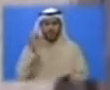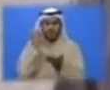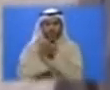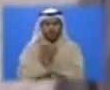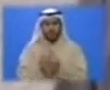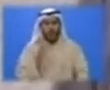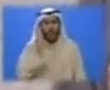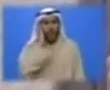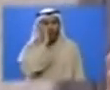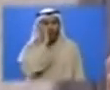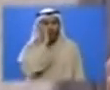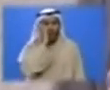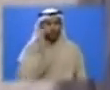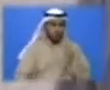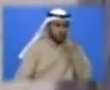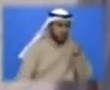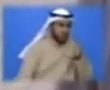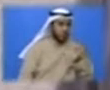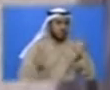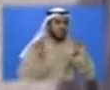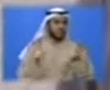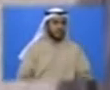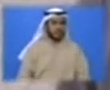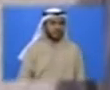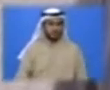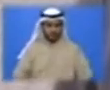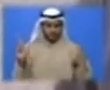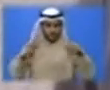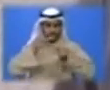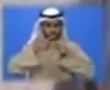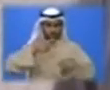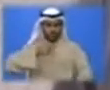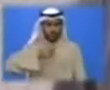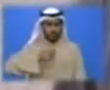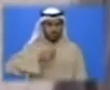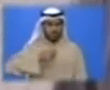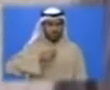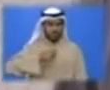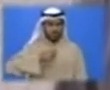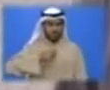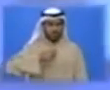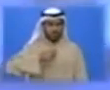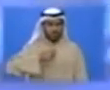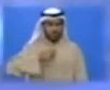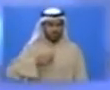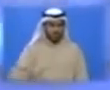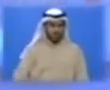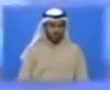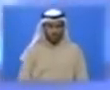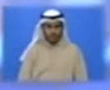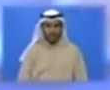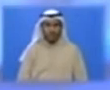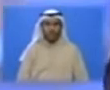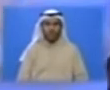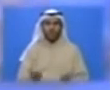الأكبر هو استخدام مثل هذا الهاتف الذكي. محمد إدعار، تلفزيون دولة الكويت. أيها